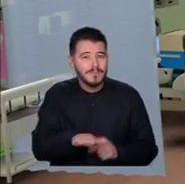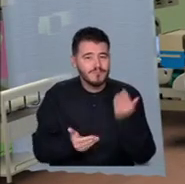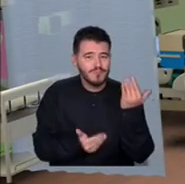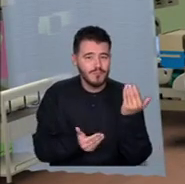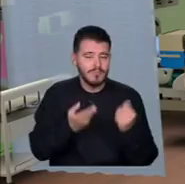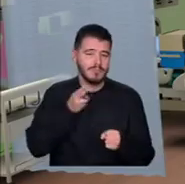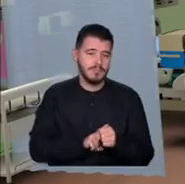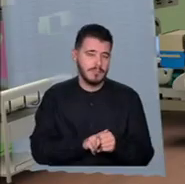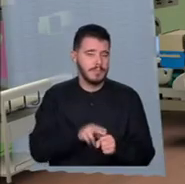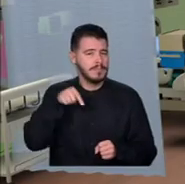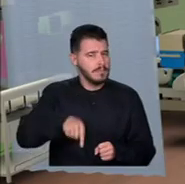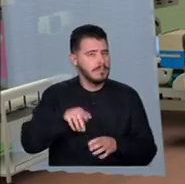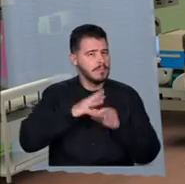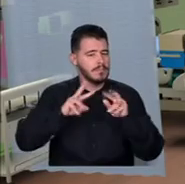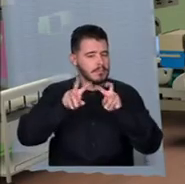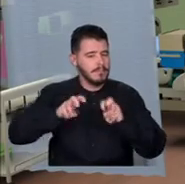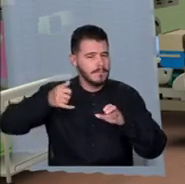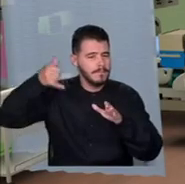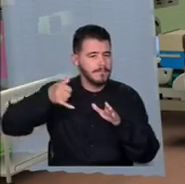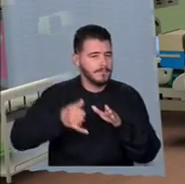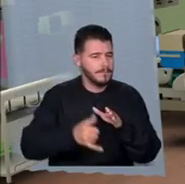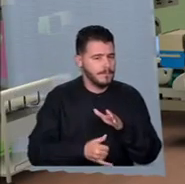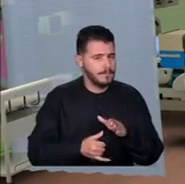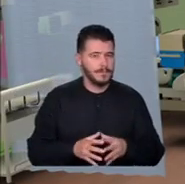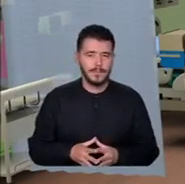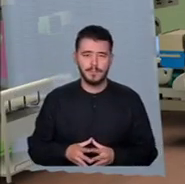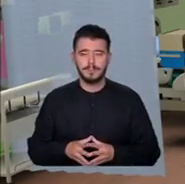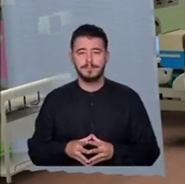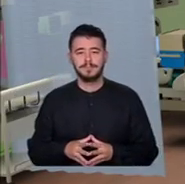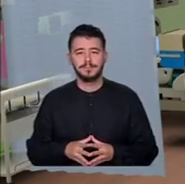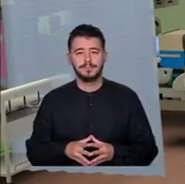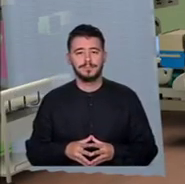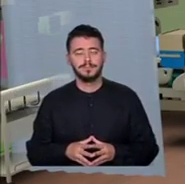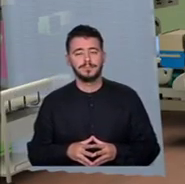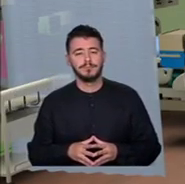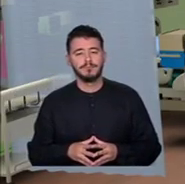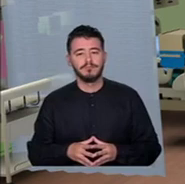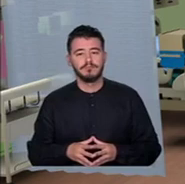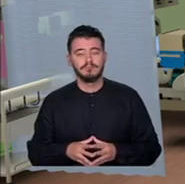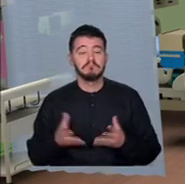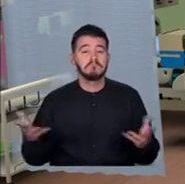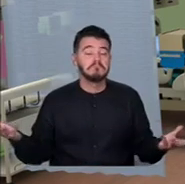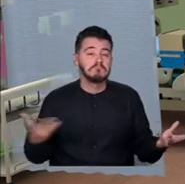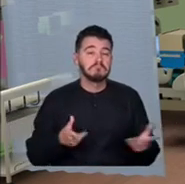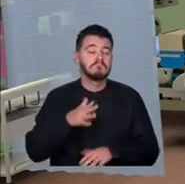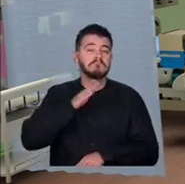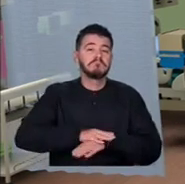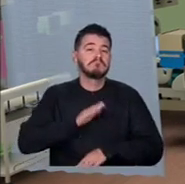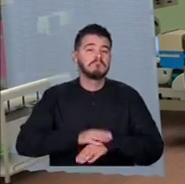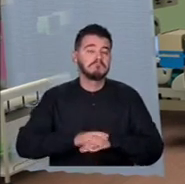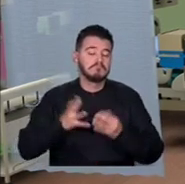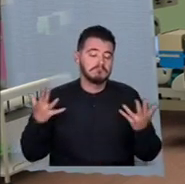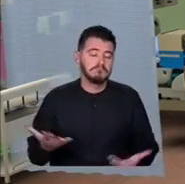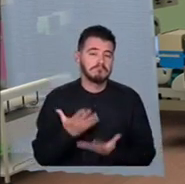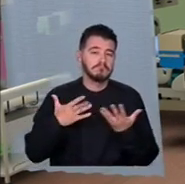το παιδί σήμερα. Έχουμε μια σειρά από στοιχεία για αυτό το παιδί. Και ο θάνατός του αποδίδεται σε παθολογικά αίτια και θεωρείται